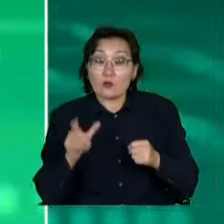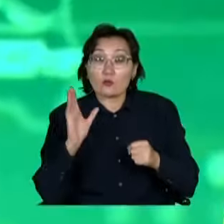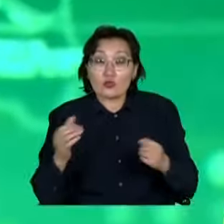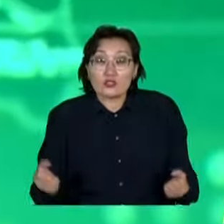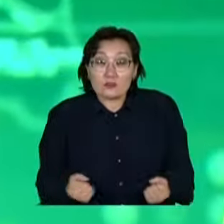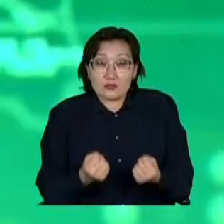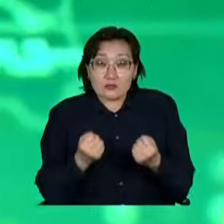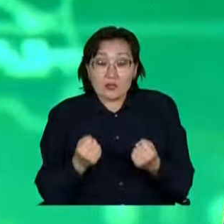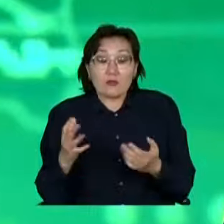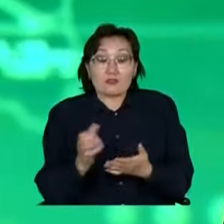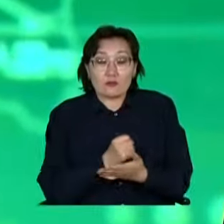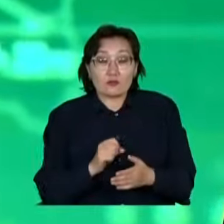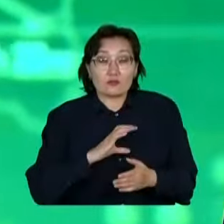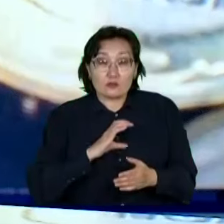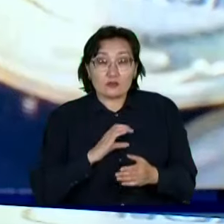за наших спортсменов.